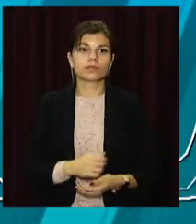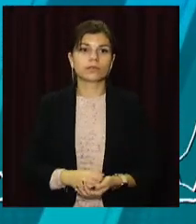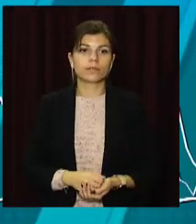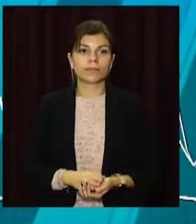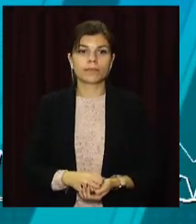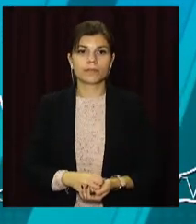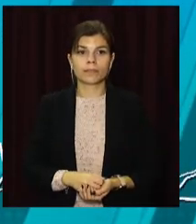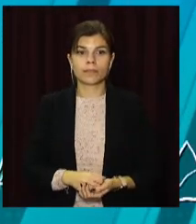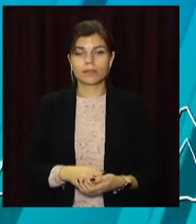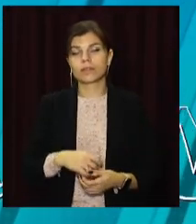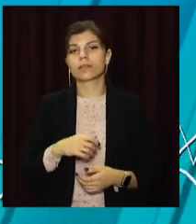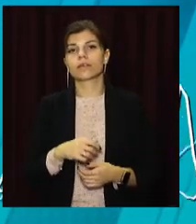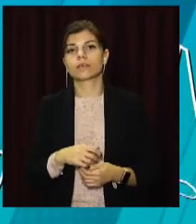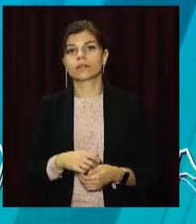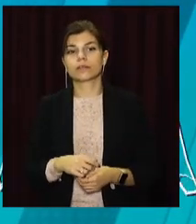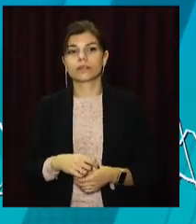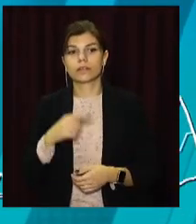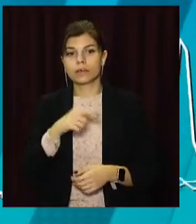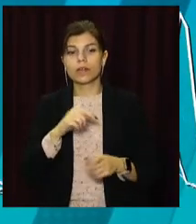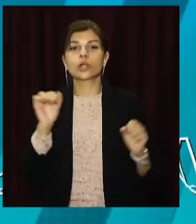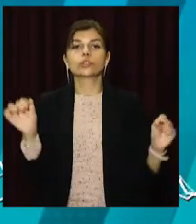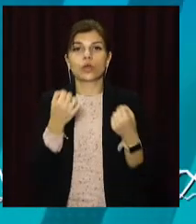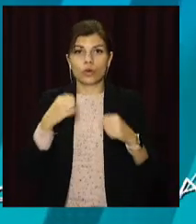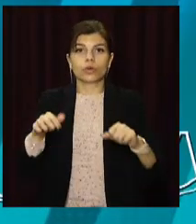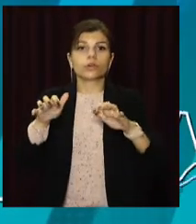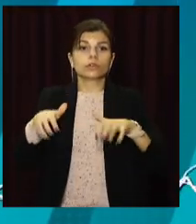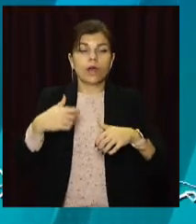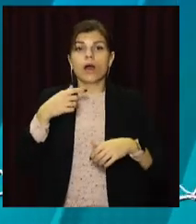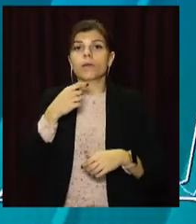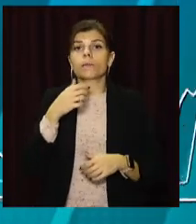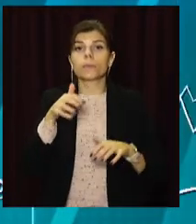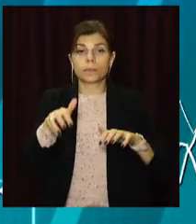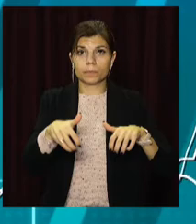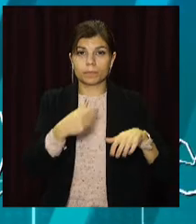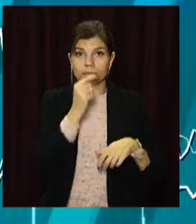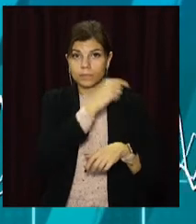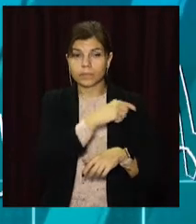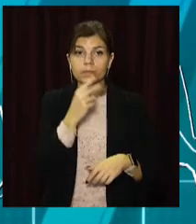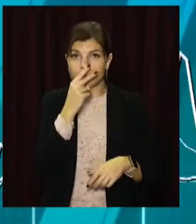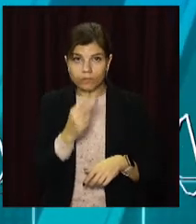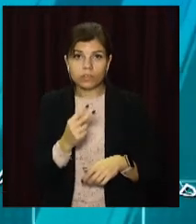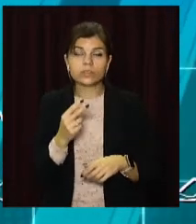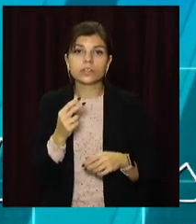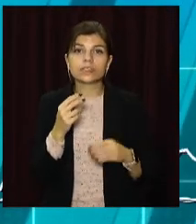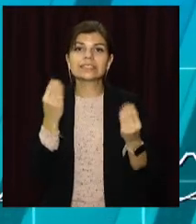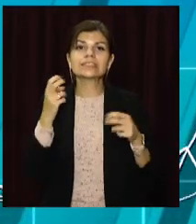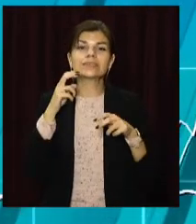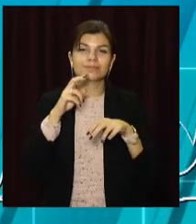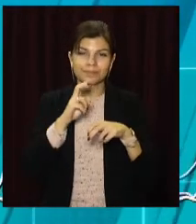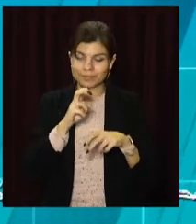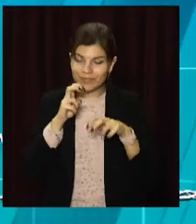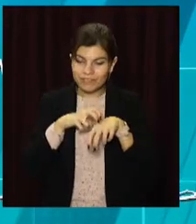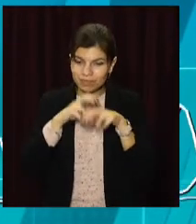Ну, ребенка часто ставила скорое сопровождение папы. Был осмотрен мной, был осмотрен смежными специалистами по